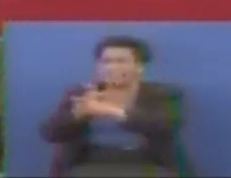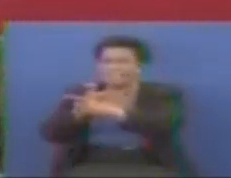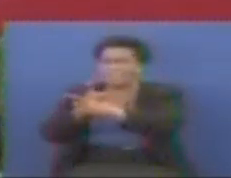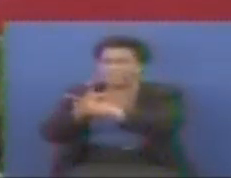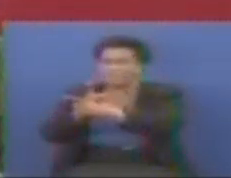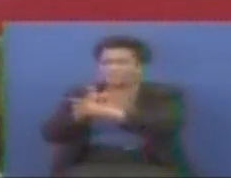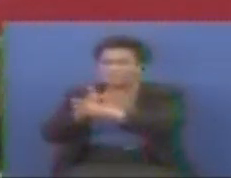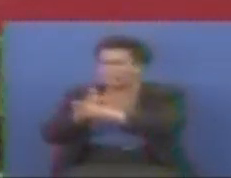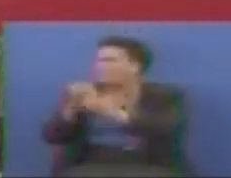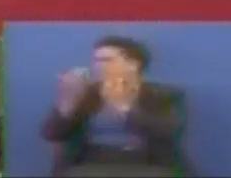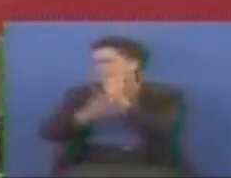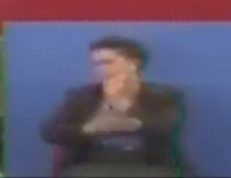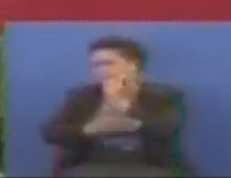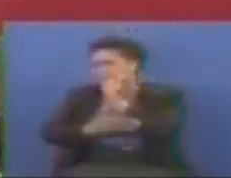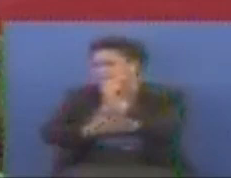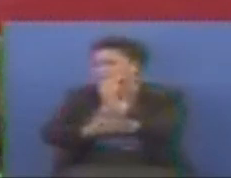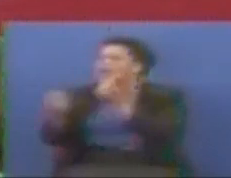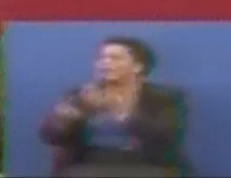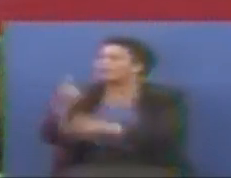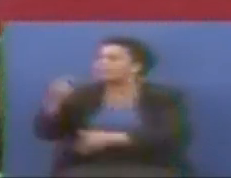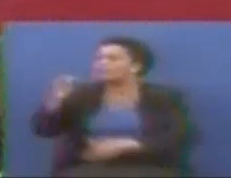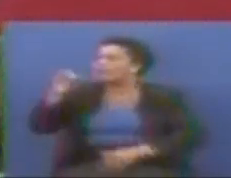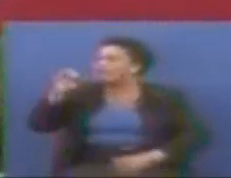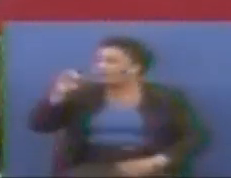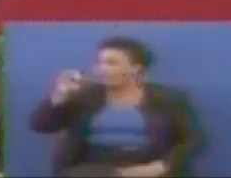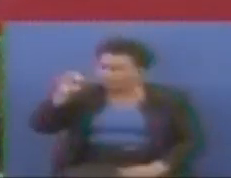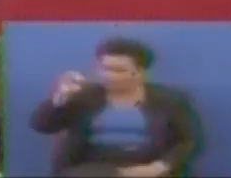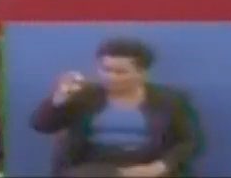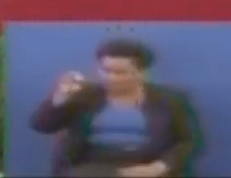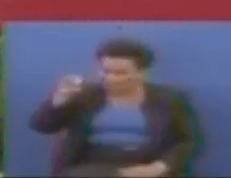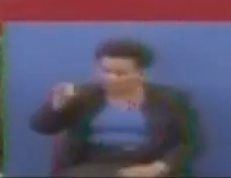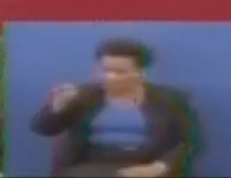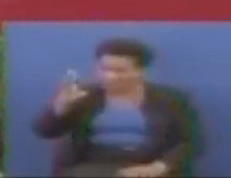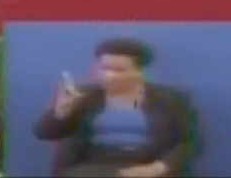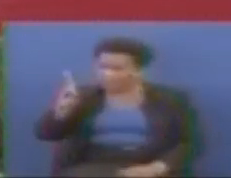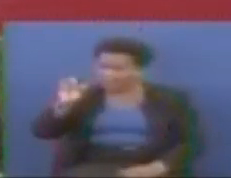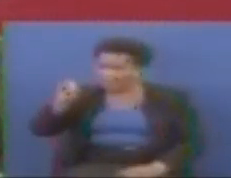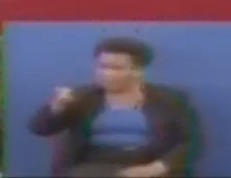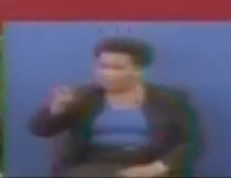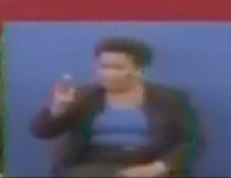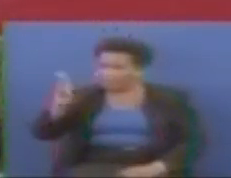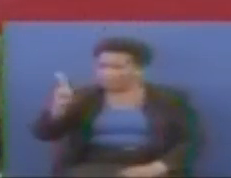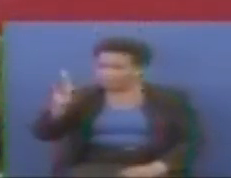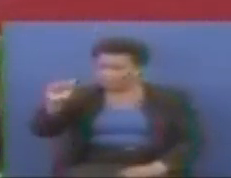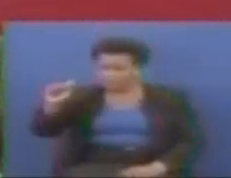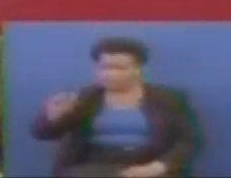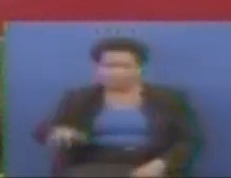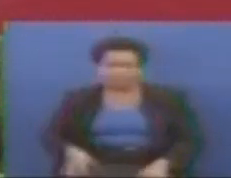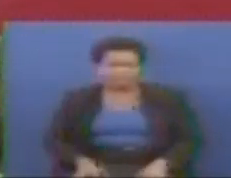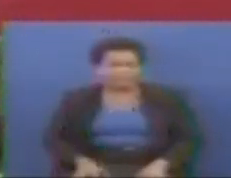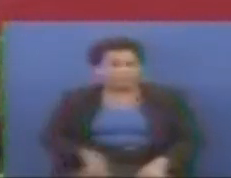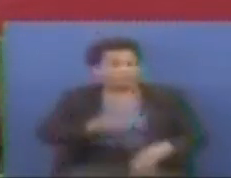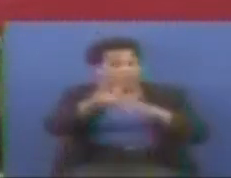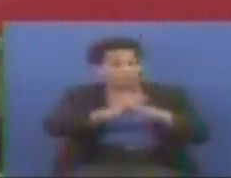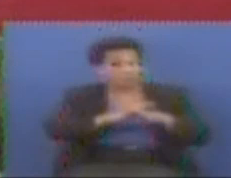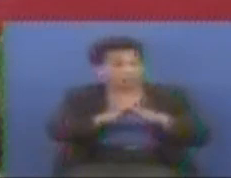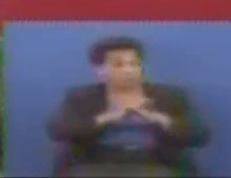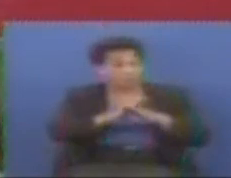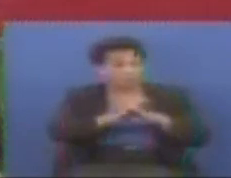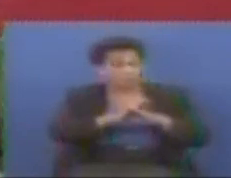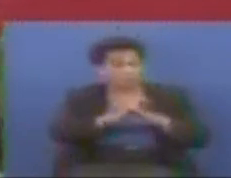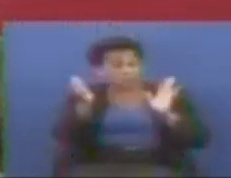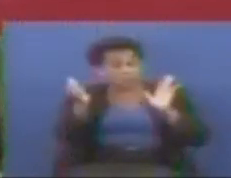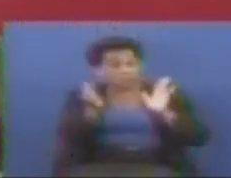umefanikiwa kupunguza ajali kwa 43%. Aidha, awamu nne au nne ambayo inaendelea kutekelezwa,